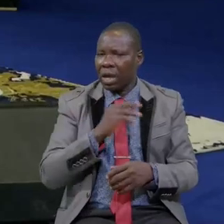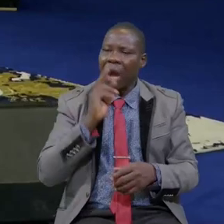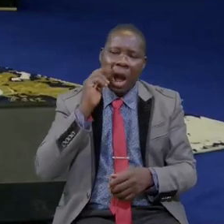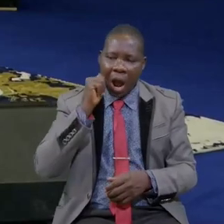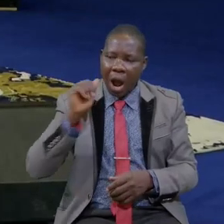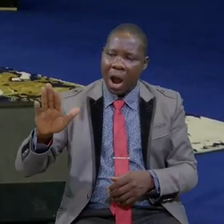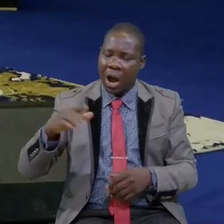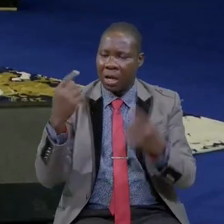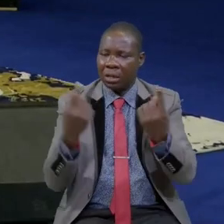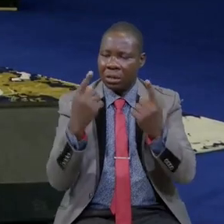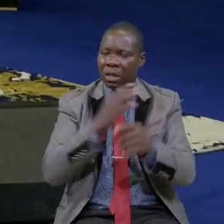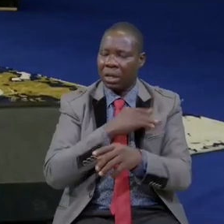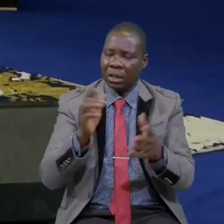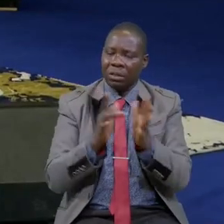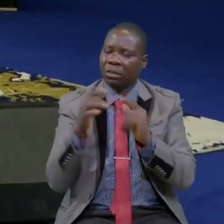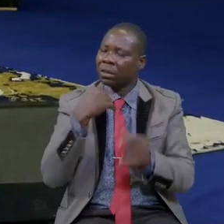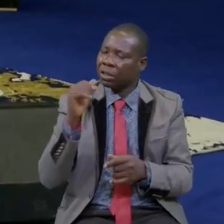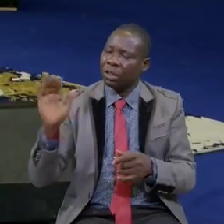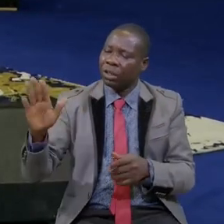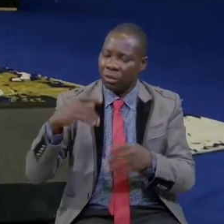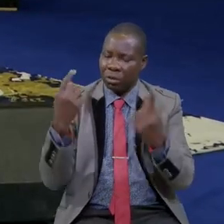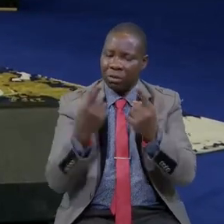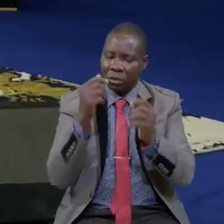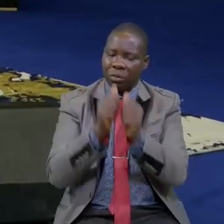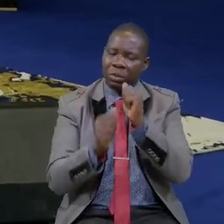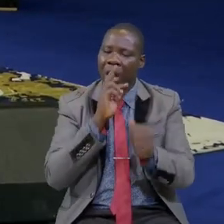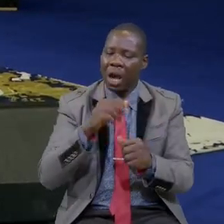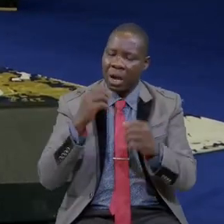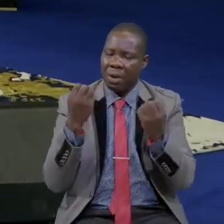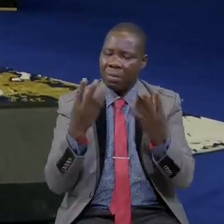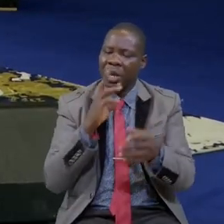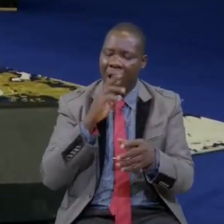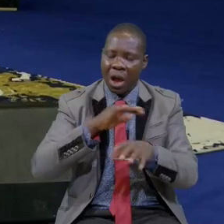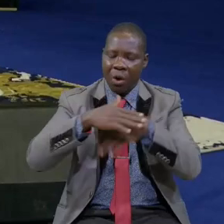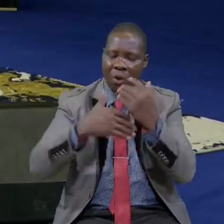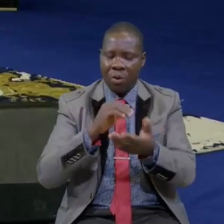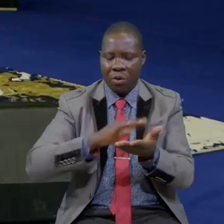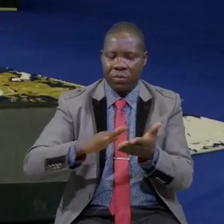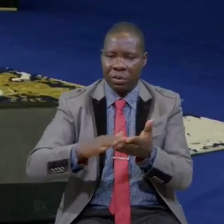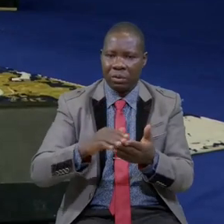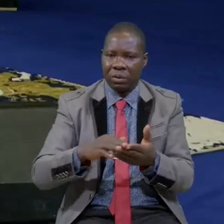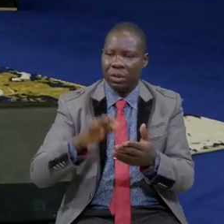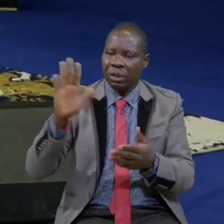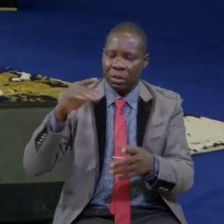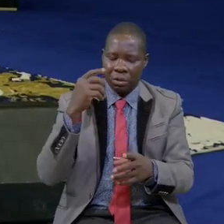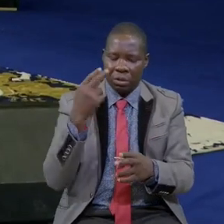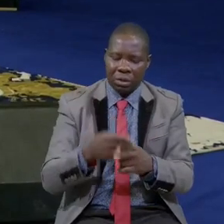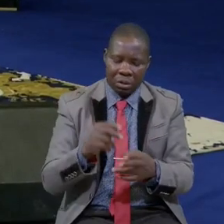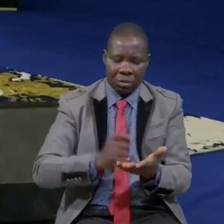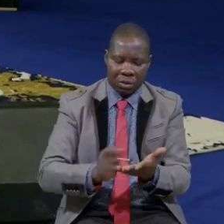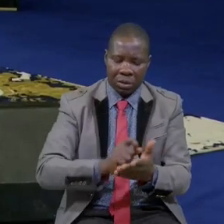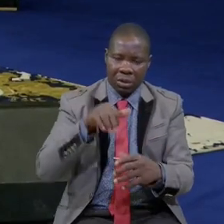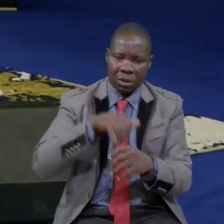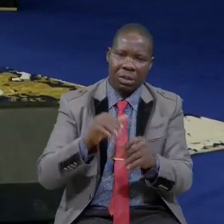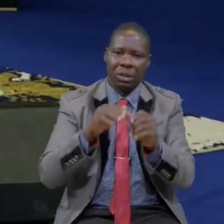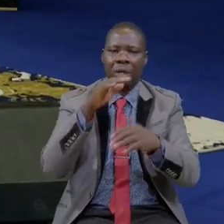dit, tes péchés qui sont nombreux sont tous pardonnés. Le nom écrit au